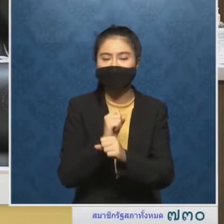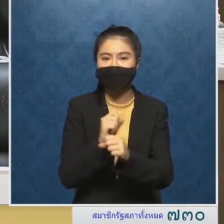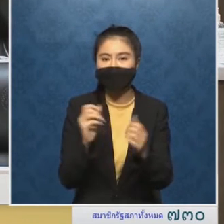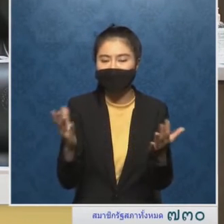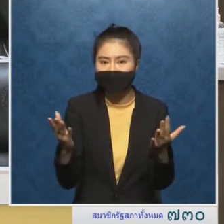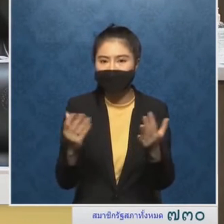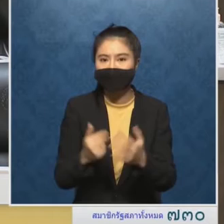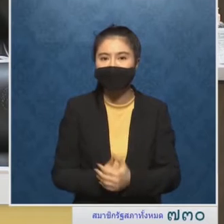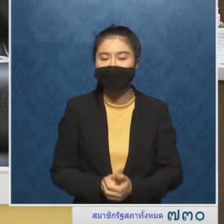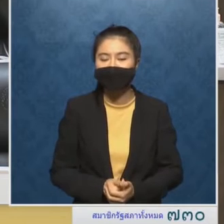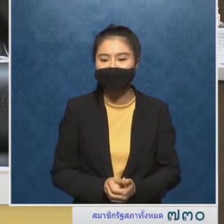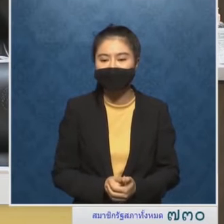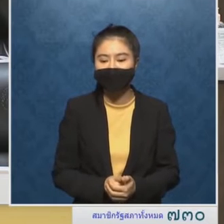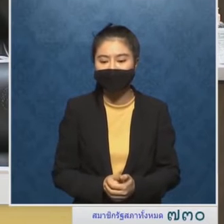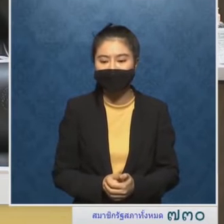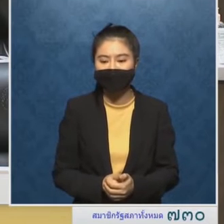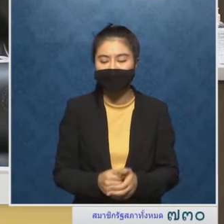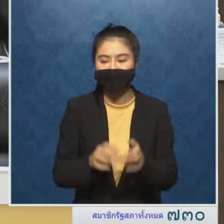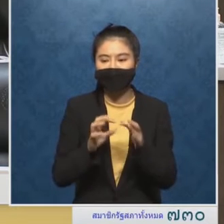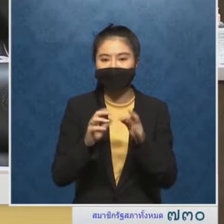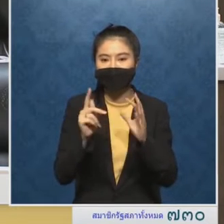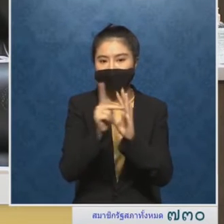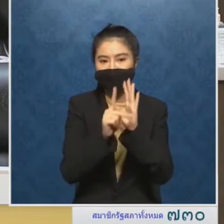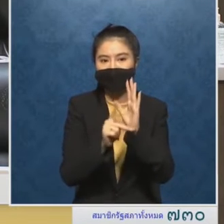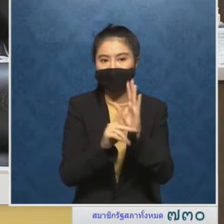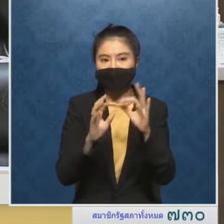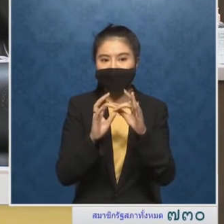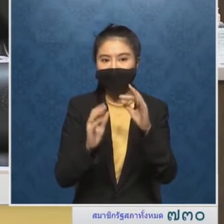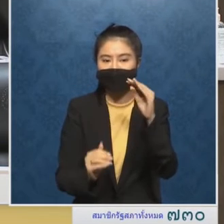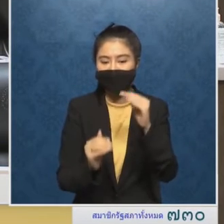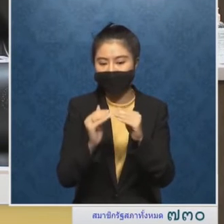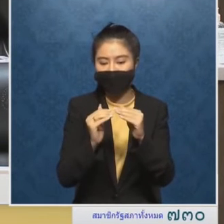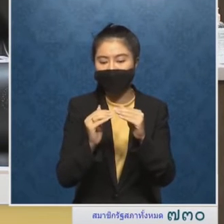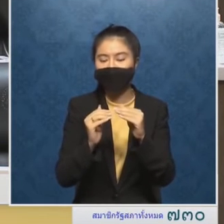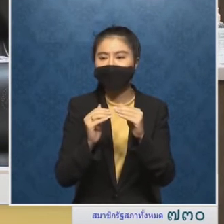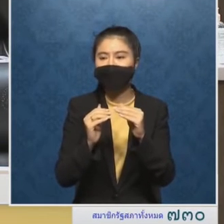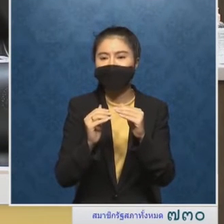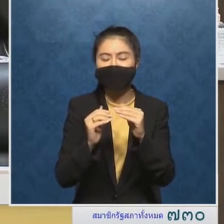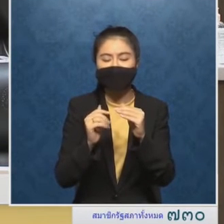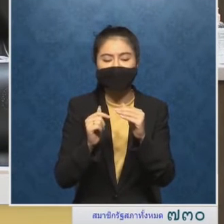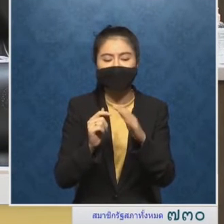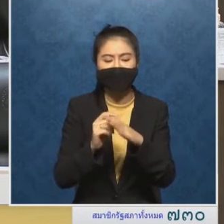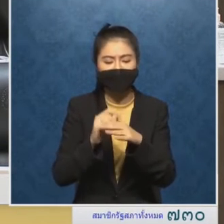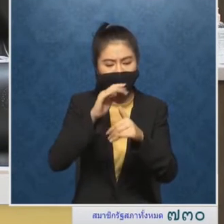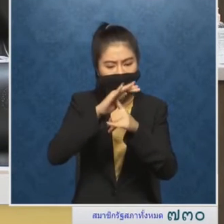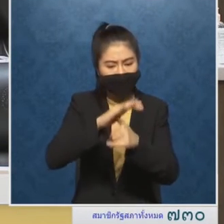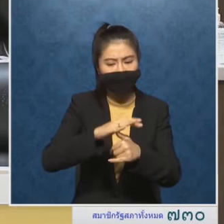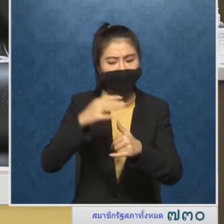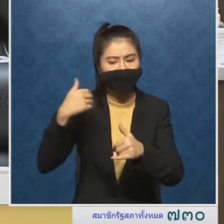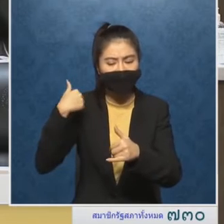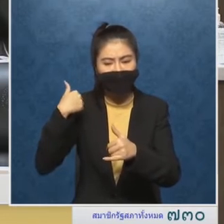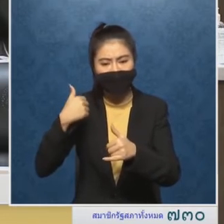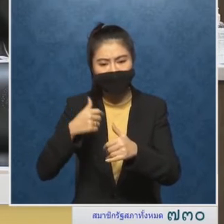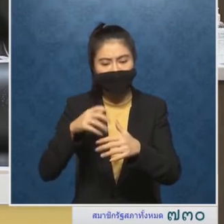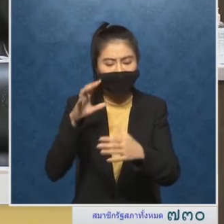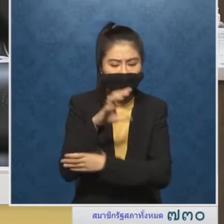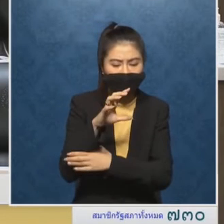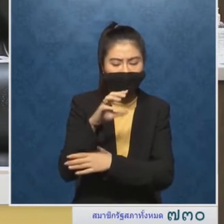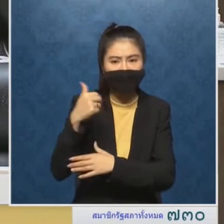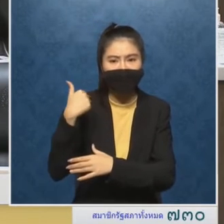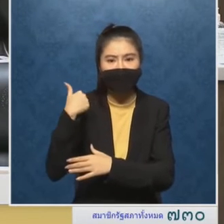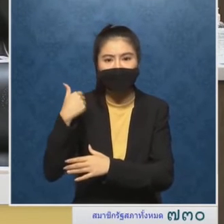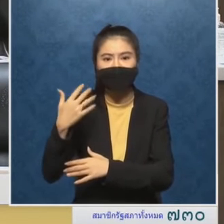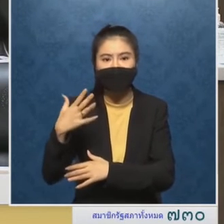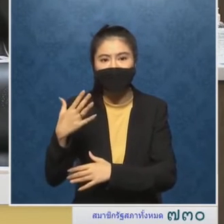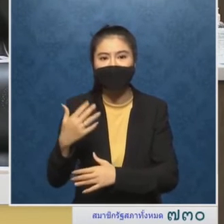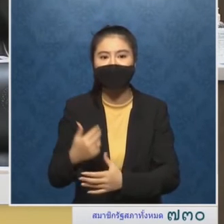บนี่คอการเหมกฎหมายทจะเป็นลุกลำสิทธิส่บคคลจนมากเกินสมควรหรอไม่แทปทานคร